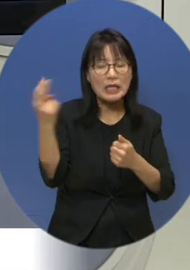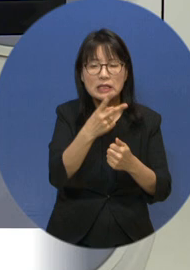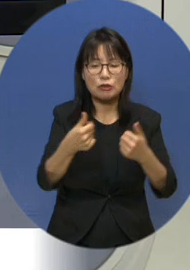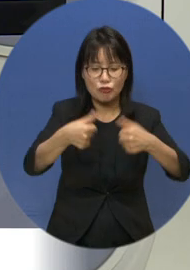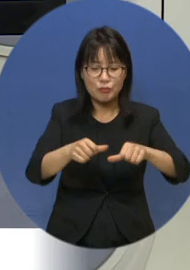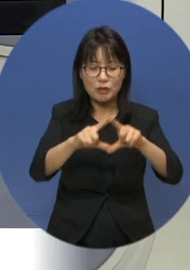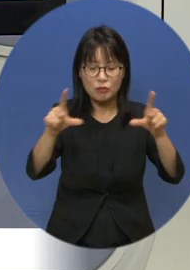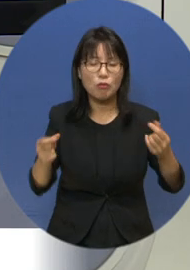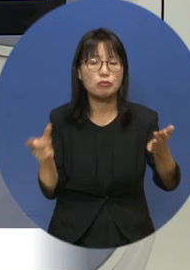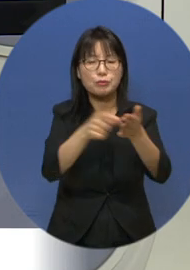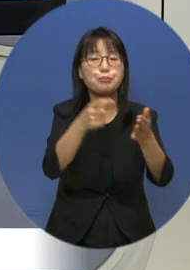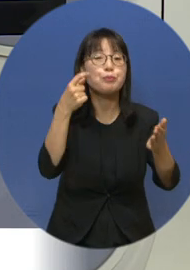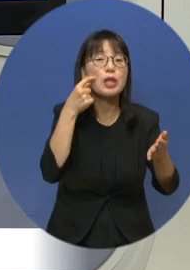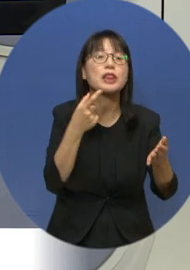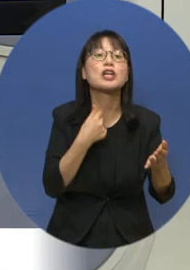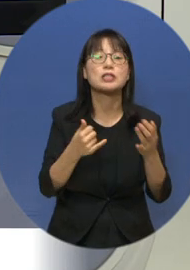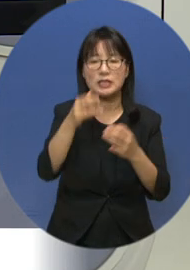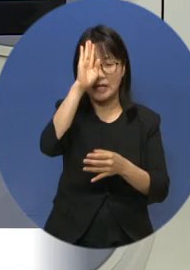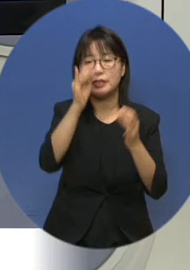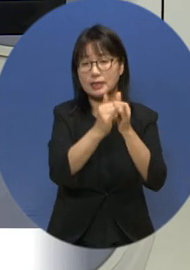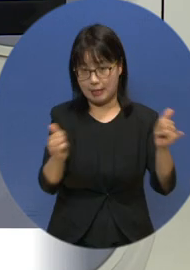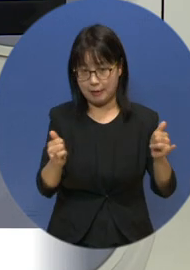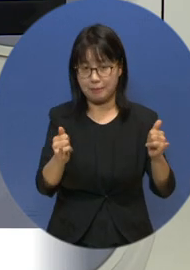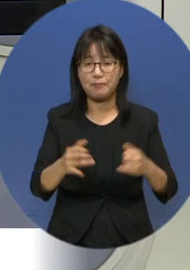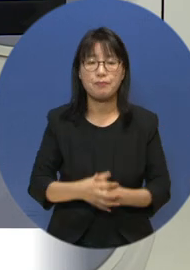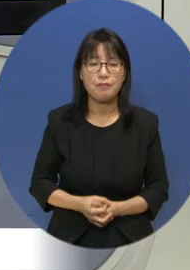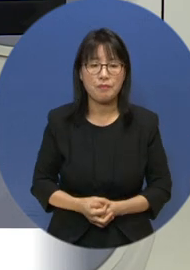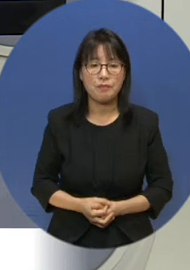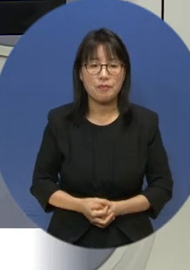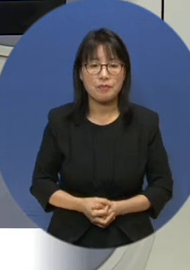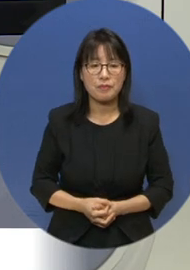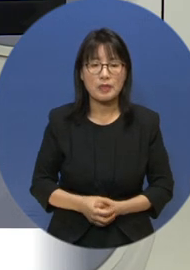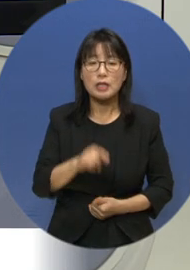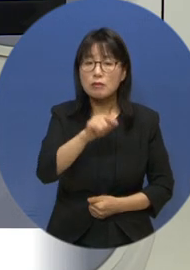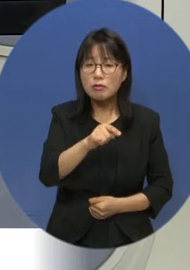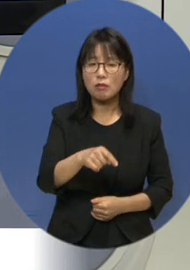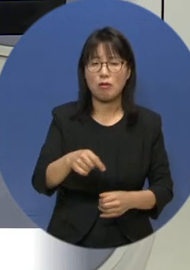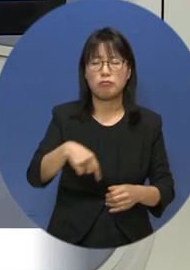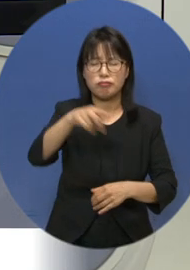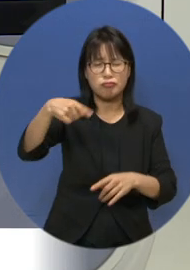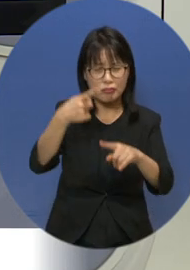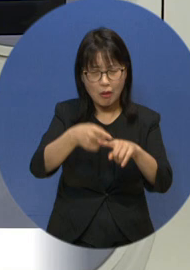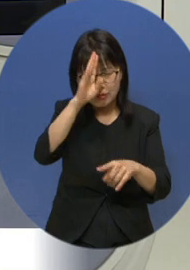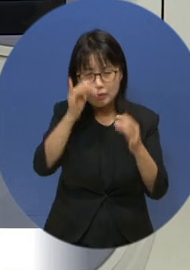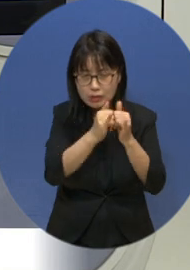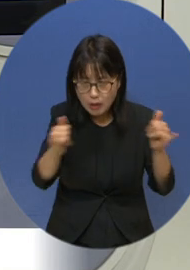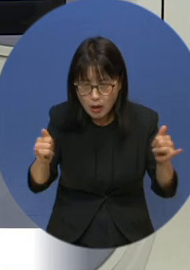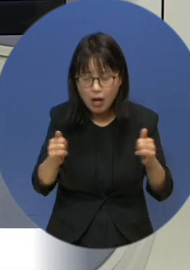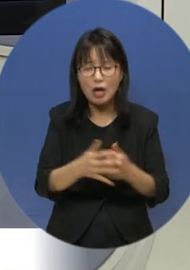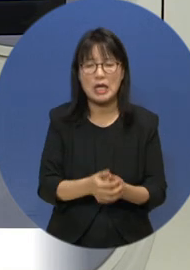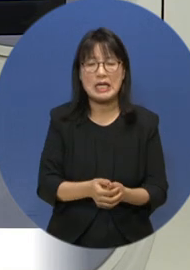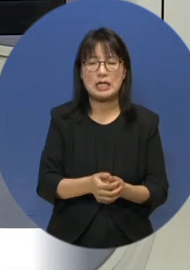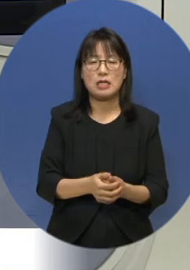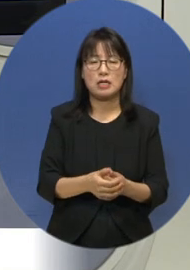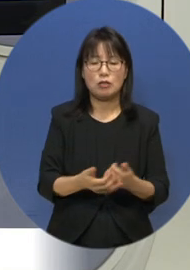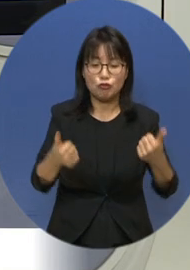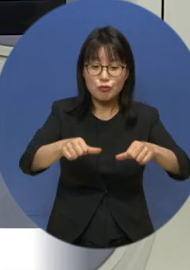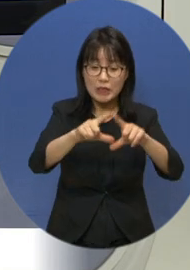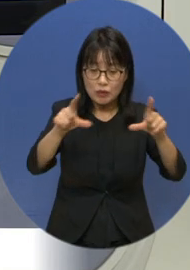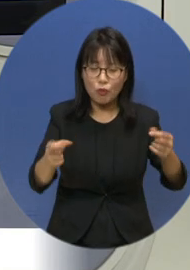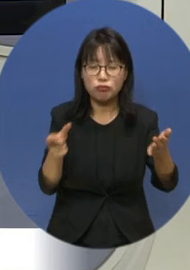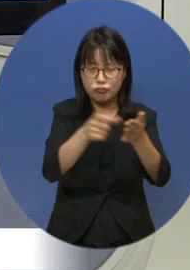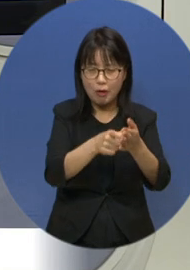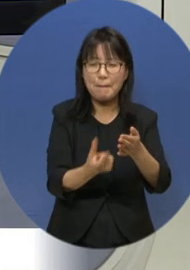못하고 있는 환자 등을 포함하고 있습니다 이러한 행여 환자의 주민등록이 신속하게 이루어질 수 있도록